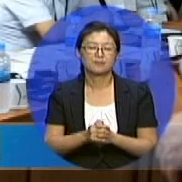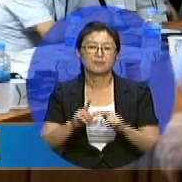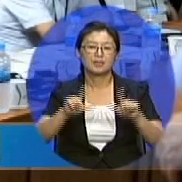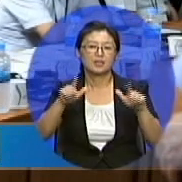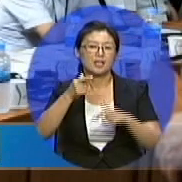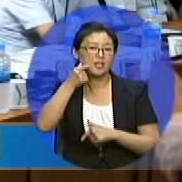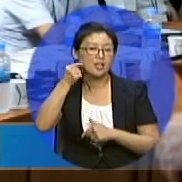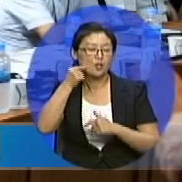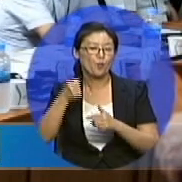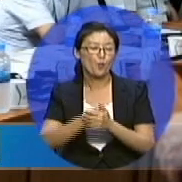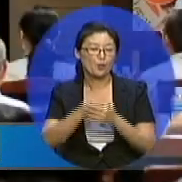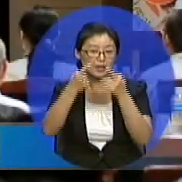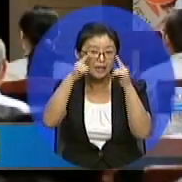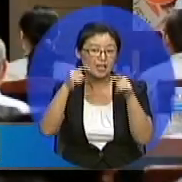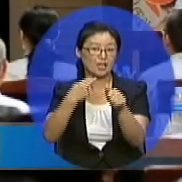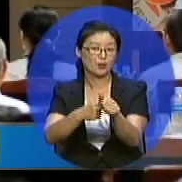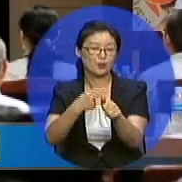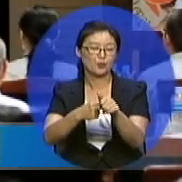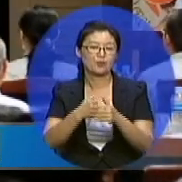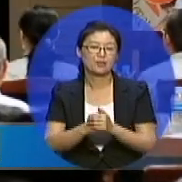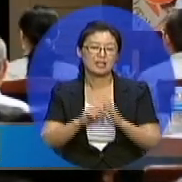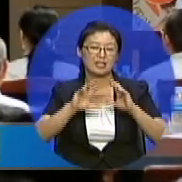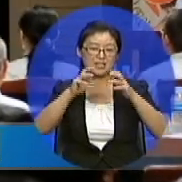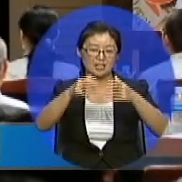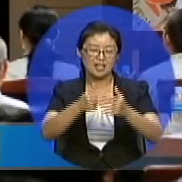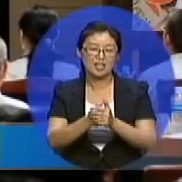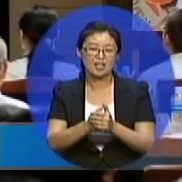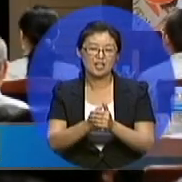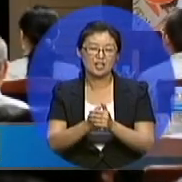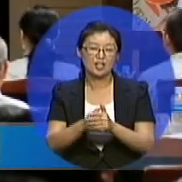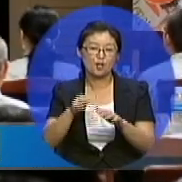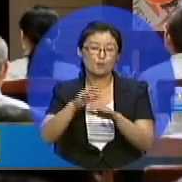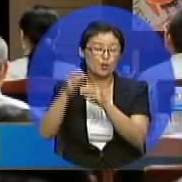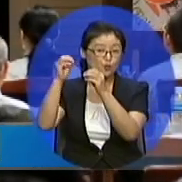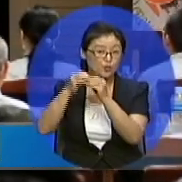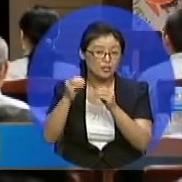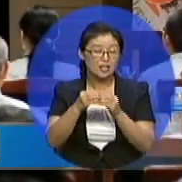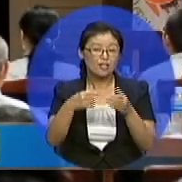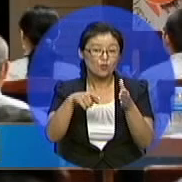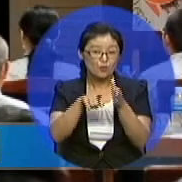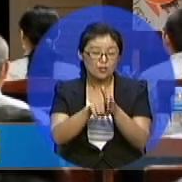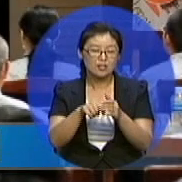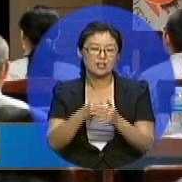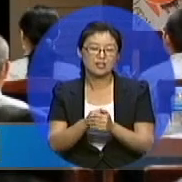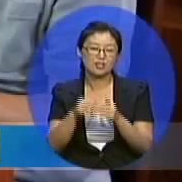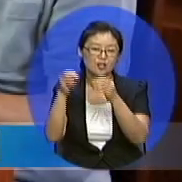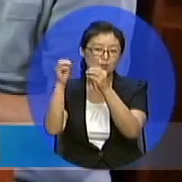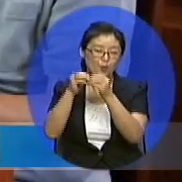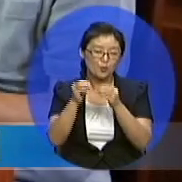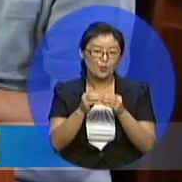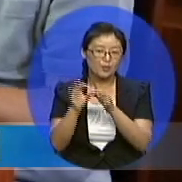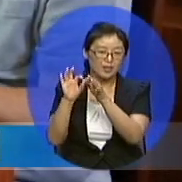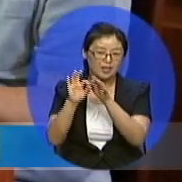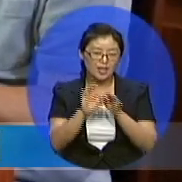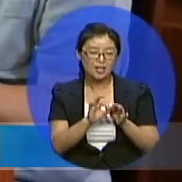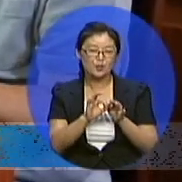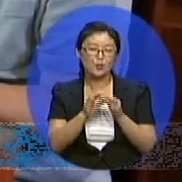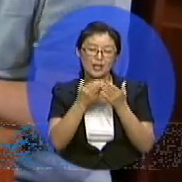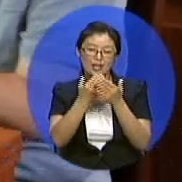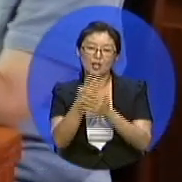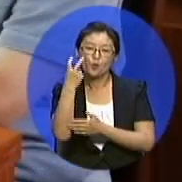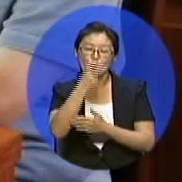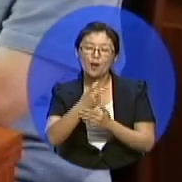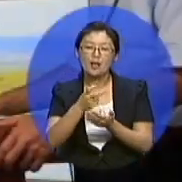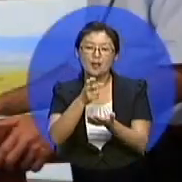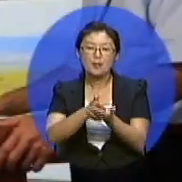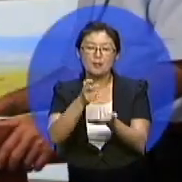일본 유엔대학 타케우치 교수는 세계 농업유산이 되기 위해서는 전통적 농업 시스템을 지속 가능하도록 하는 다양한 관리